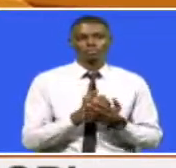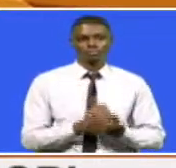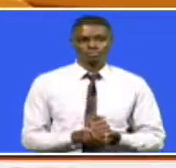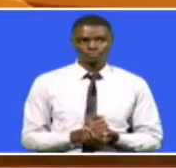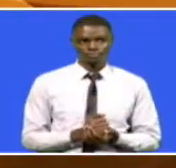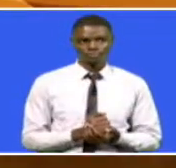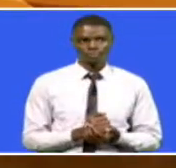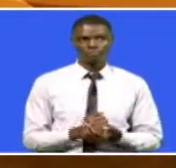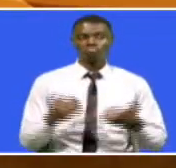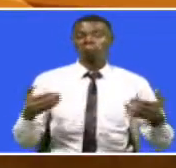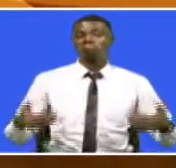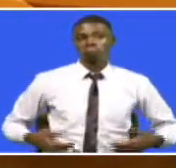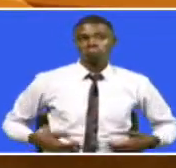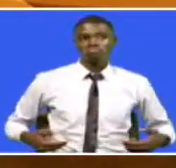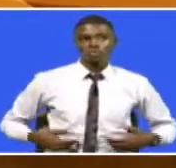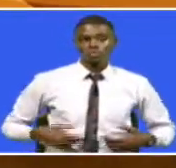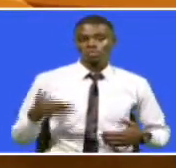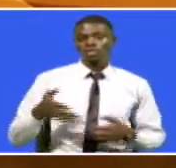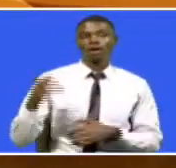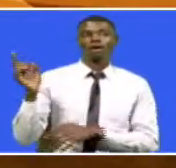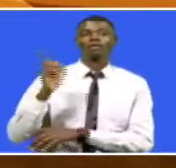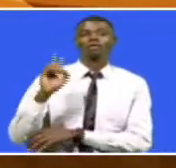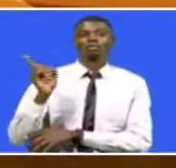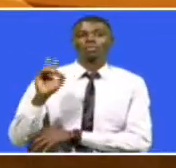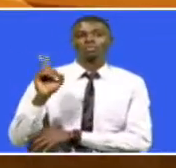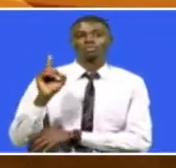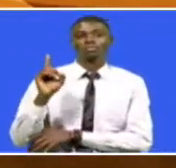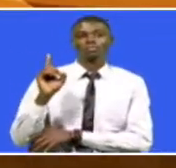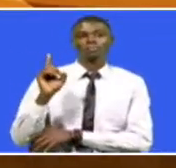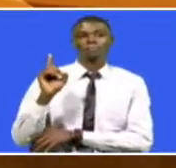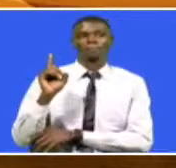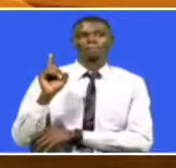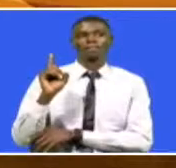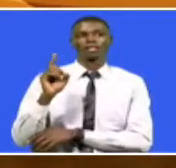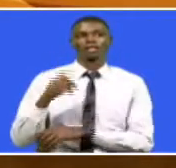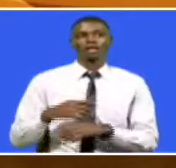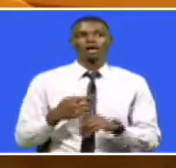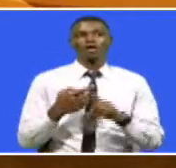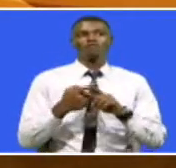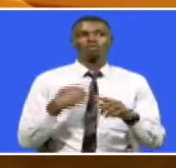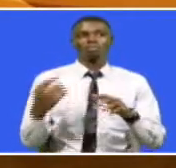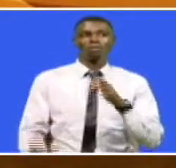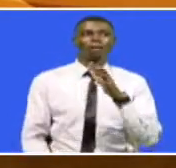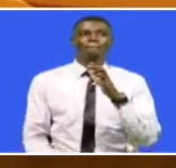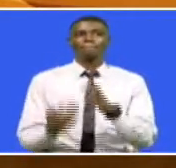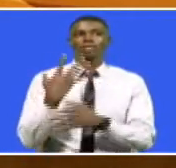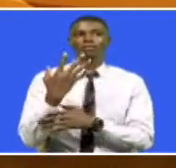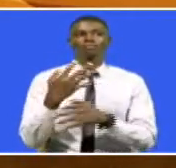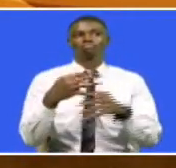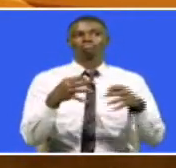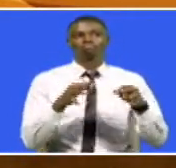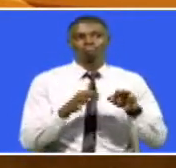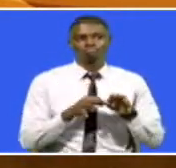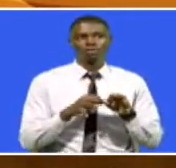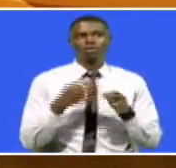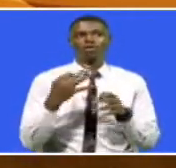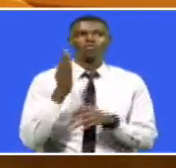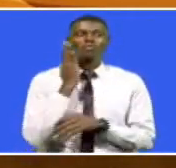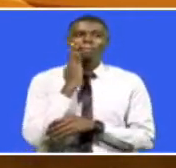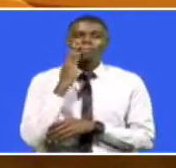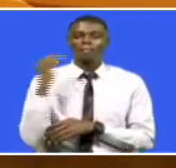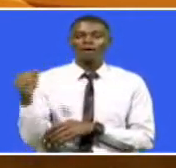Naam, rai ya vijana hao hapa jijini Nairobi. Mtazamaji, kuanzia kuzindua hazina ya maslahi ama